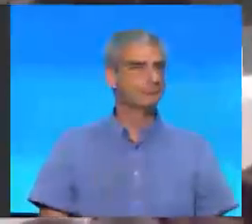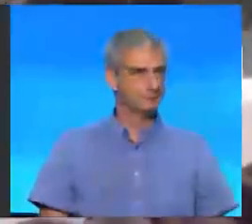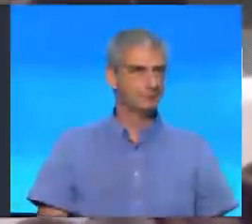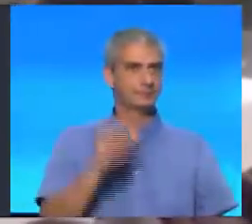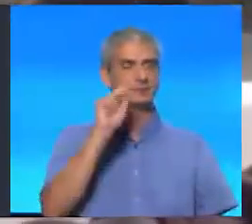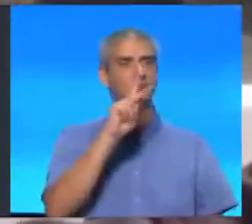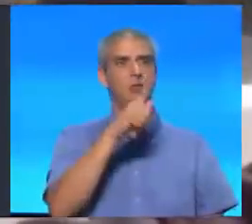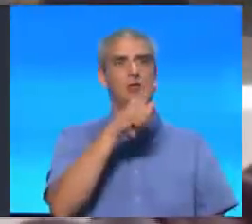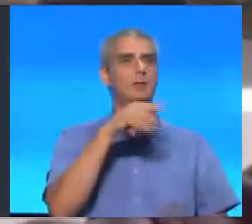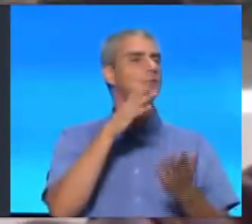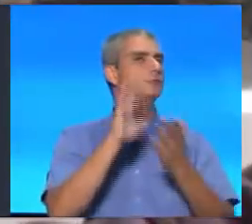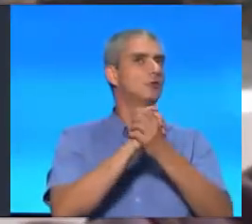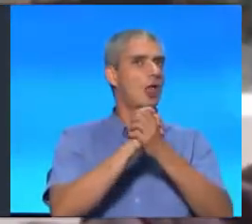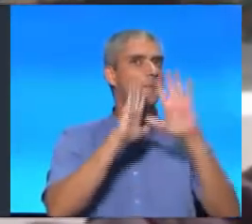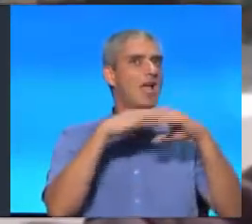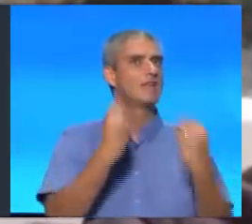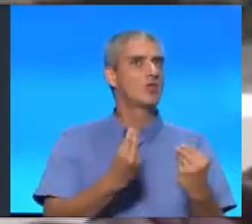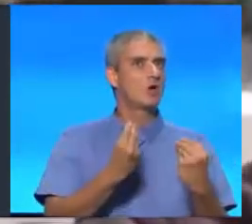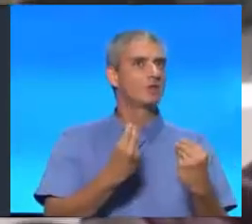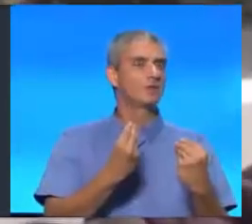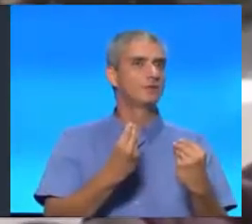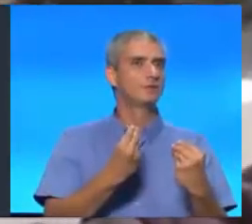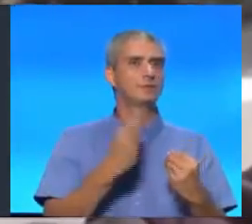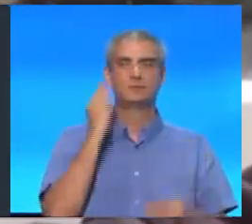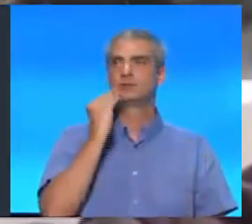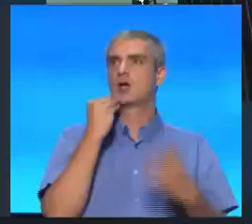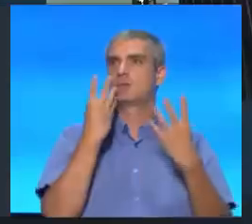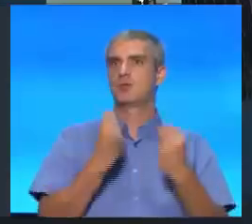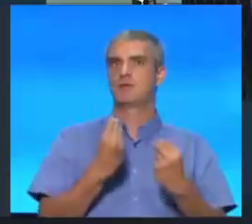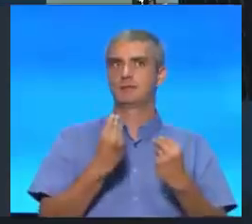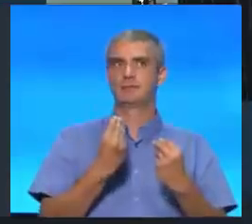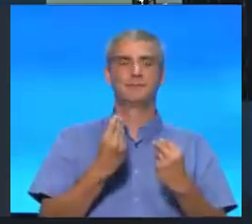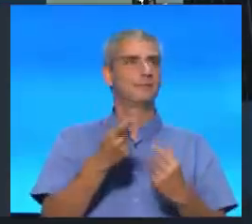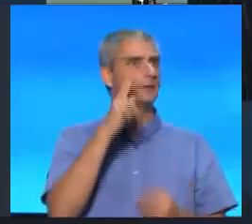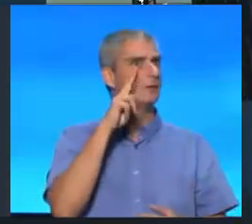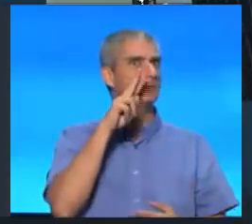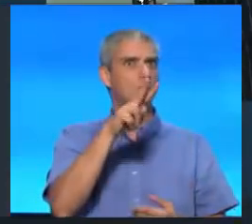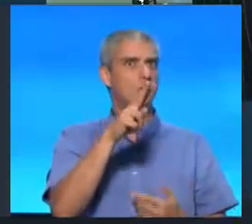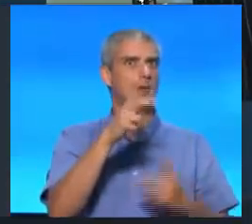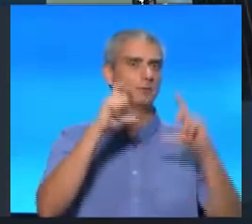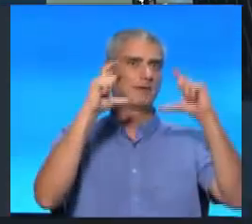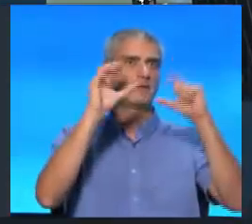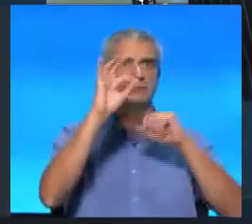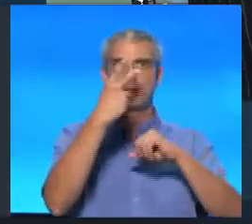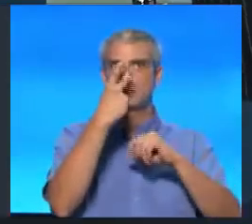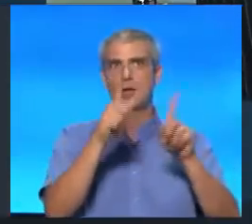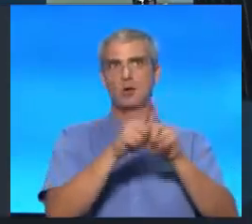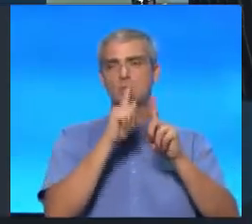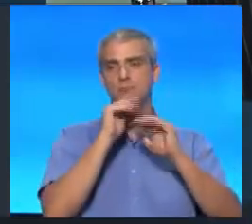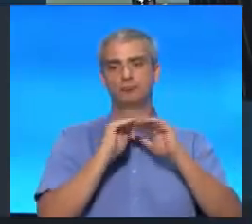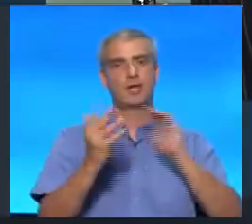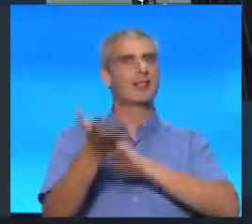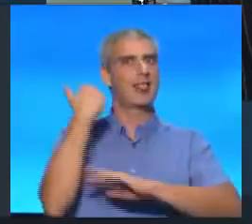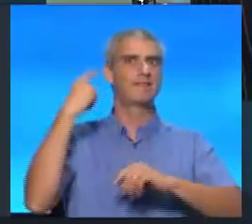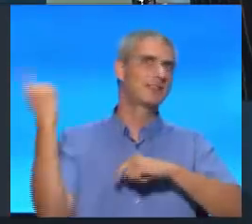ווסט פלם ביץ', שלום, ערב טוב לך. צהריים טובים לכם. מתבוננת בפריים שלך, זה נראה כמו השקט שלפני הסערה.